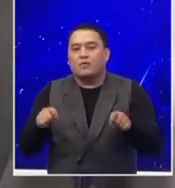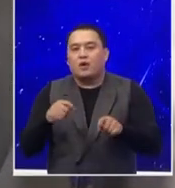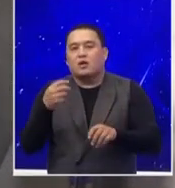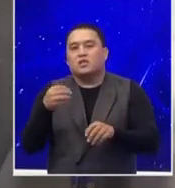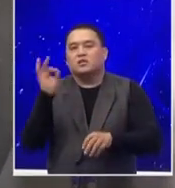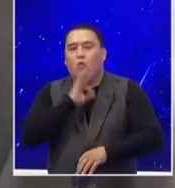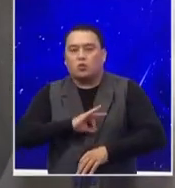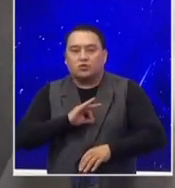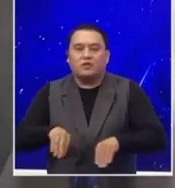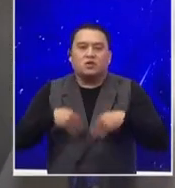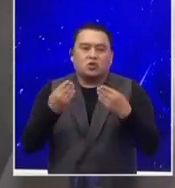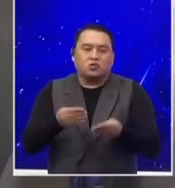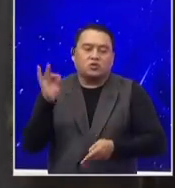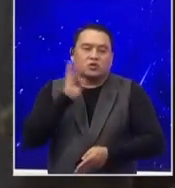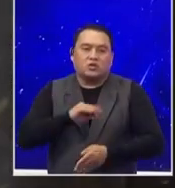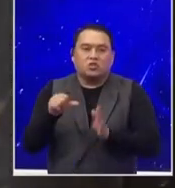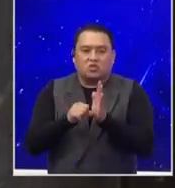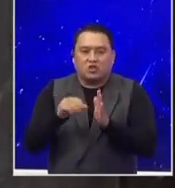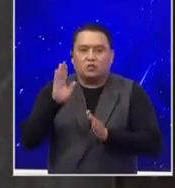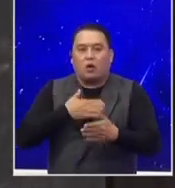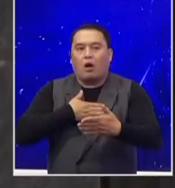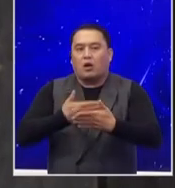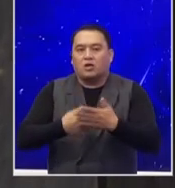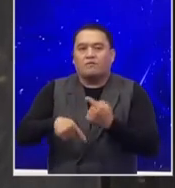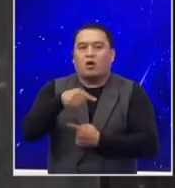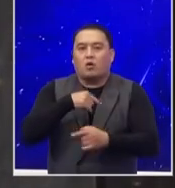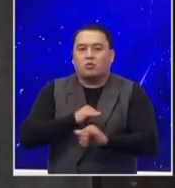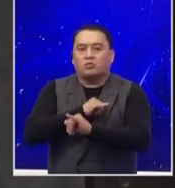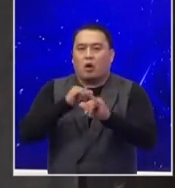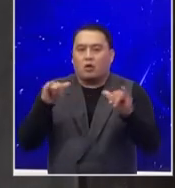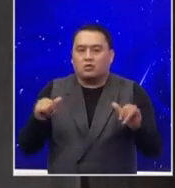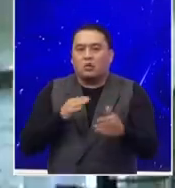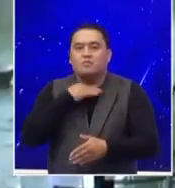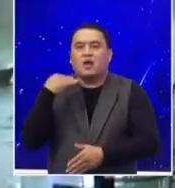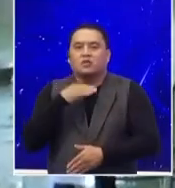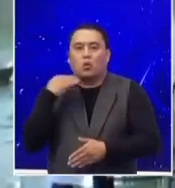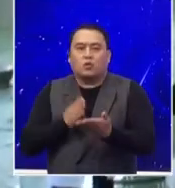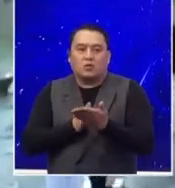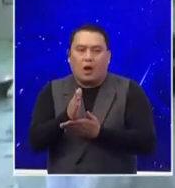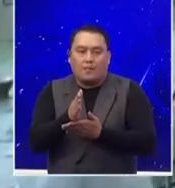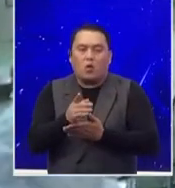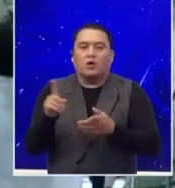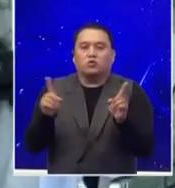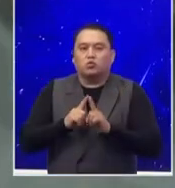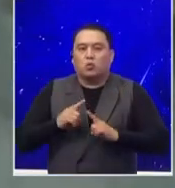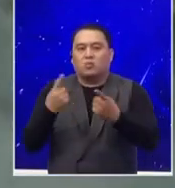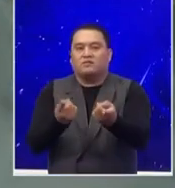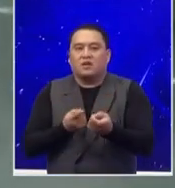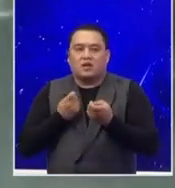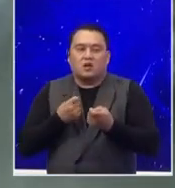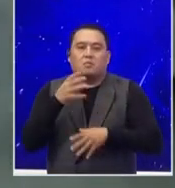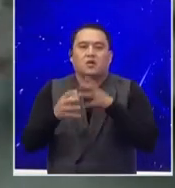ввести в эксплуатацию еще 6 МТФ. Активные обороты развития набирает и мясное направление. Эта отрасль особо привлекательна